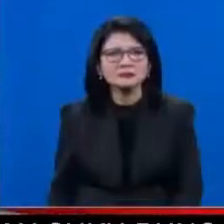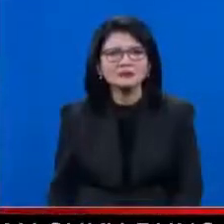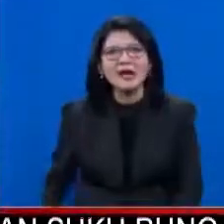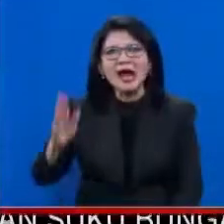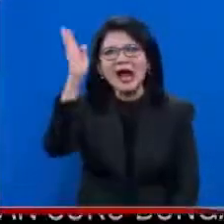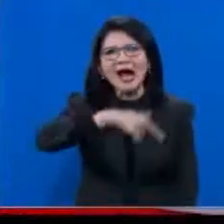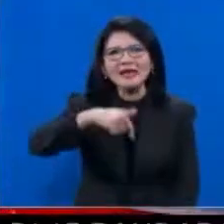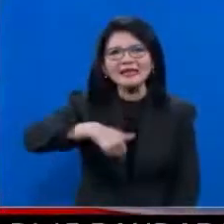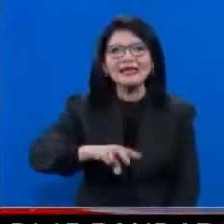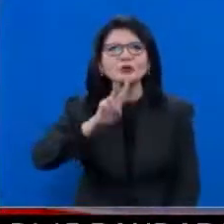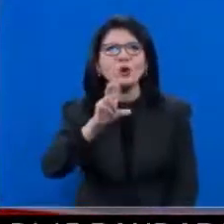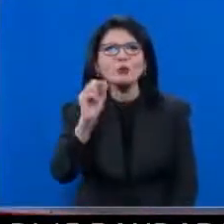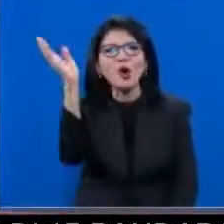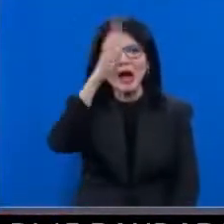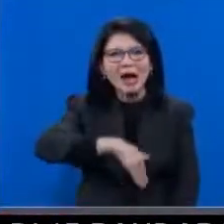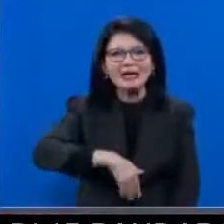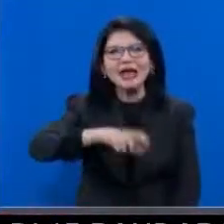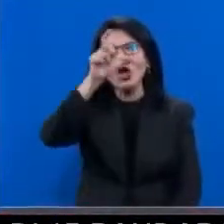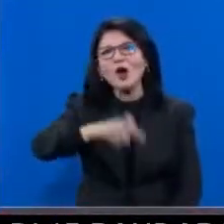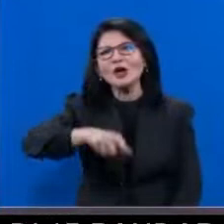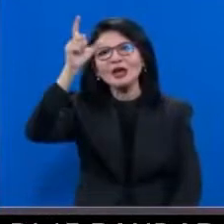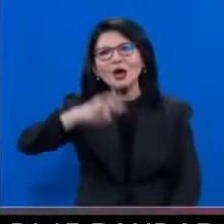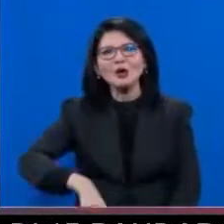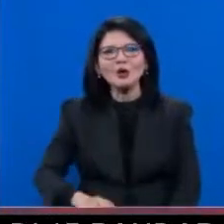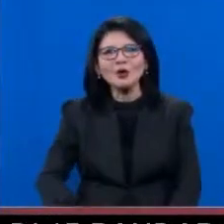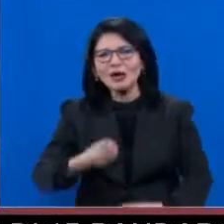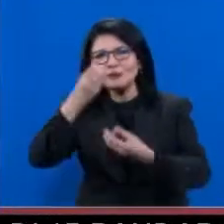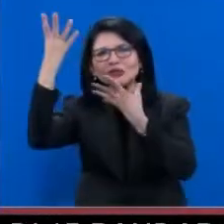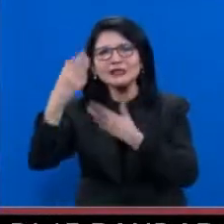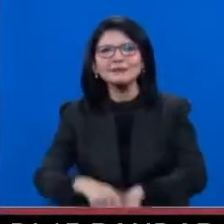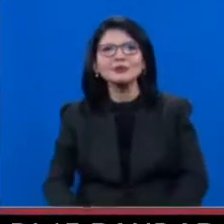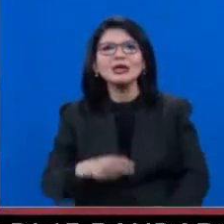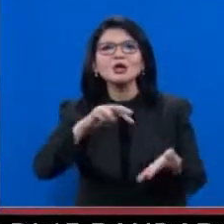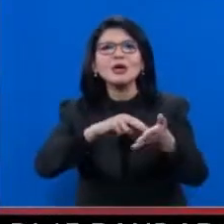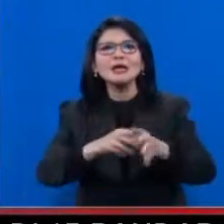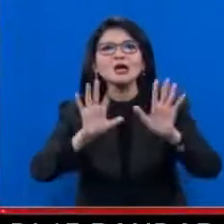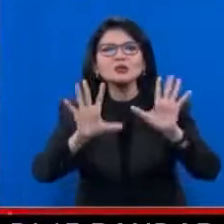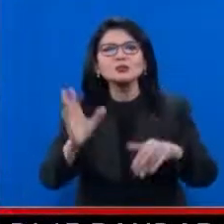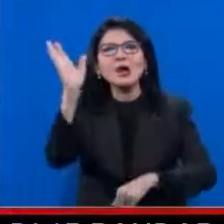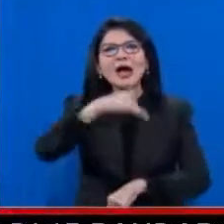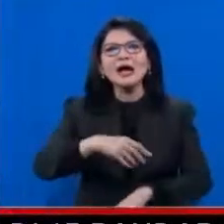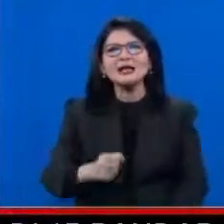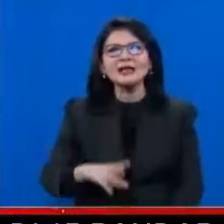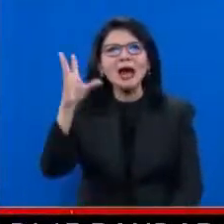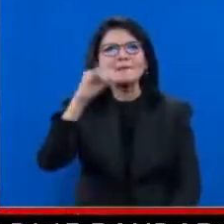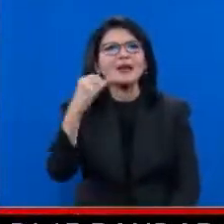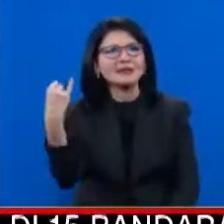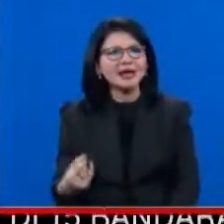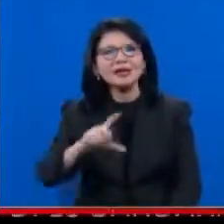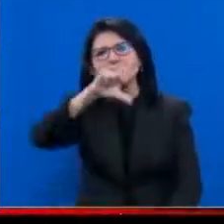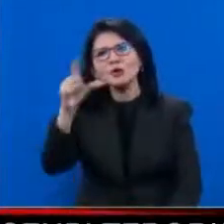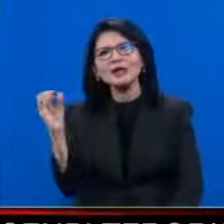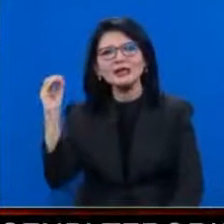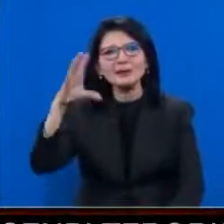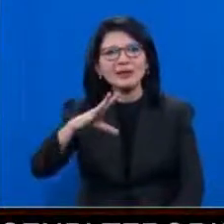Hari ini tepat sudah 20 hari umat muslim berpuasa. Itu artinya kita sudah memasuki 10 malam terakhir bulan suci Ramadan atau